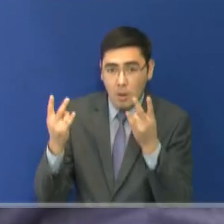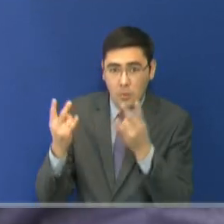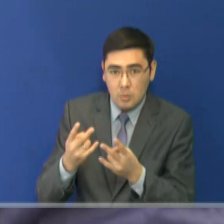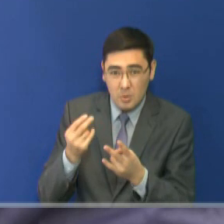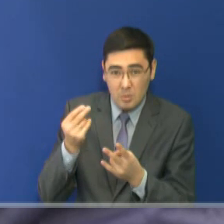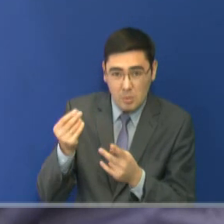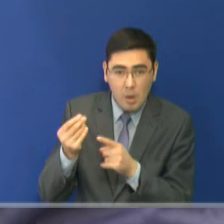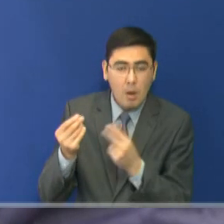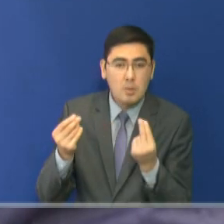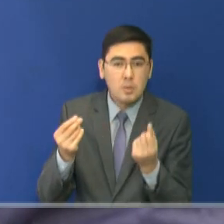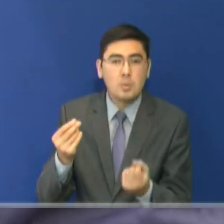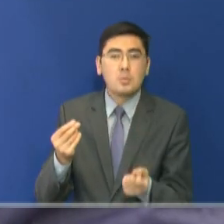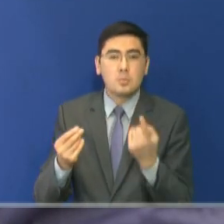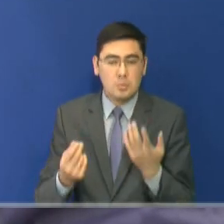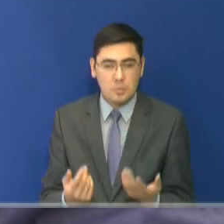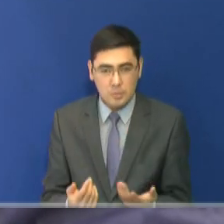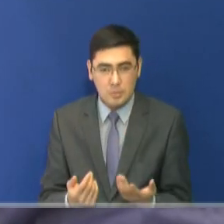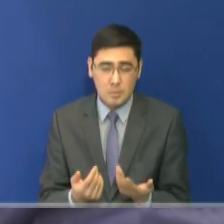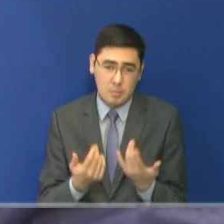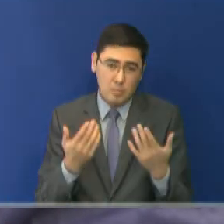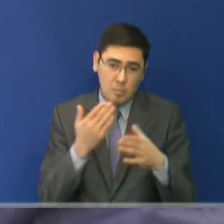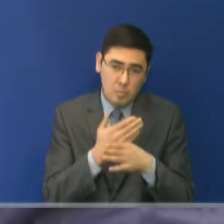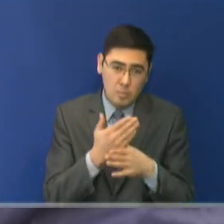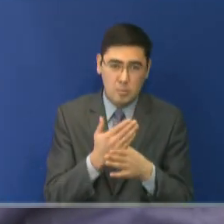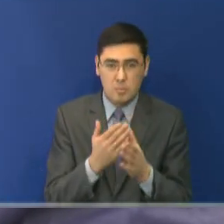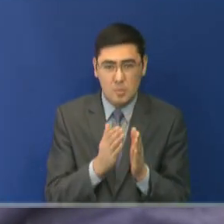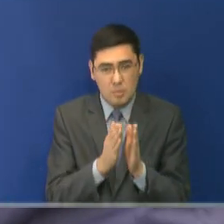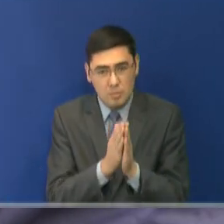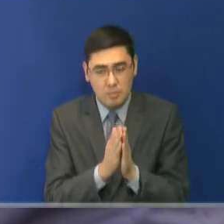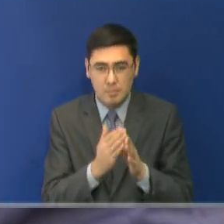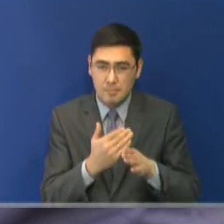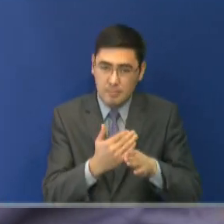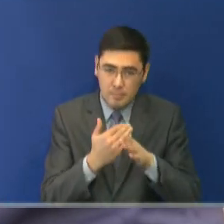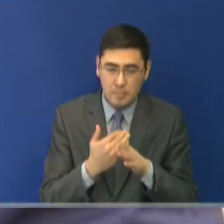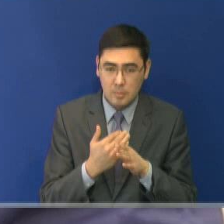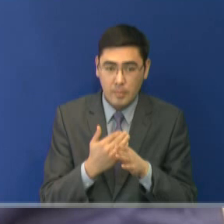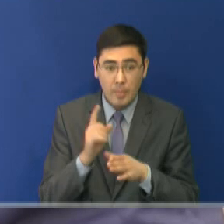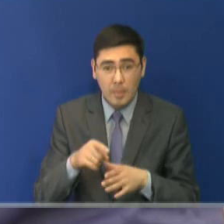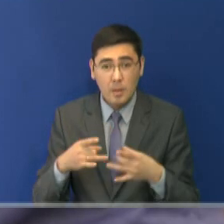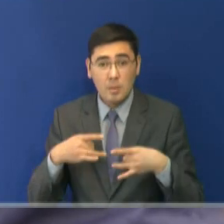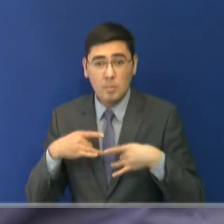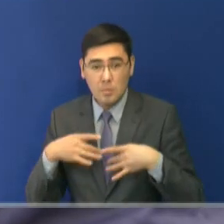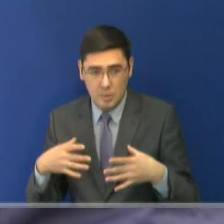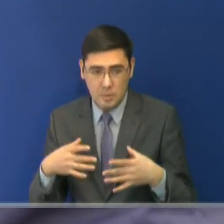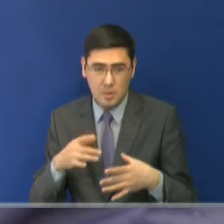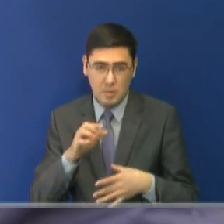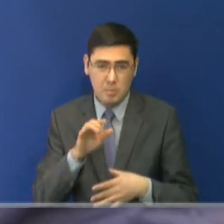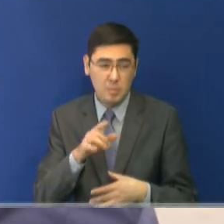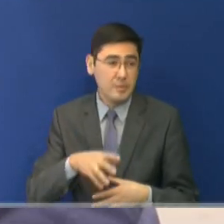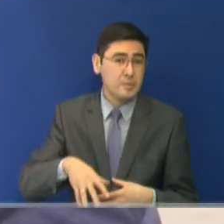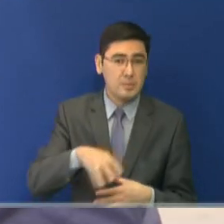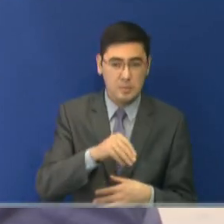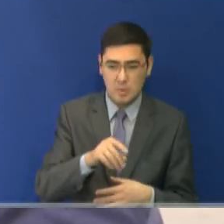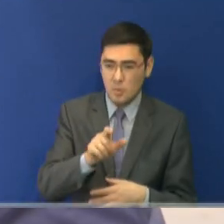денег. Пожалуйста, помогите. Можно нам работать хотя бы мелкие праздники? Нам, ведущим,